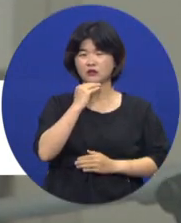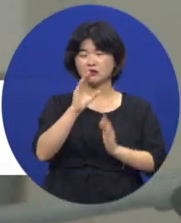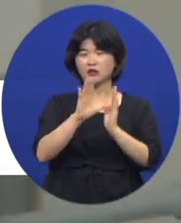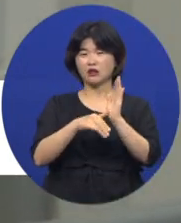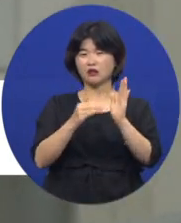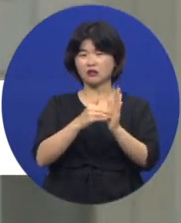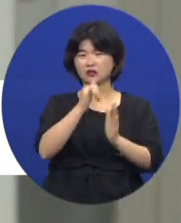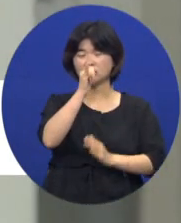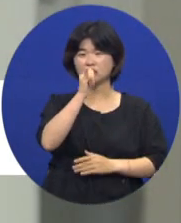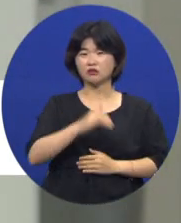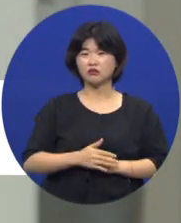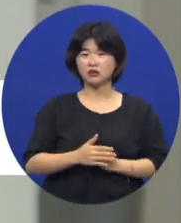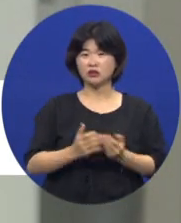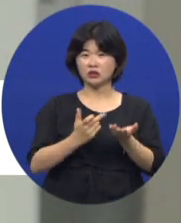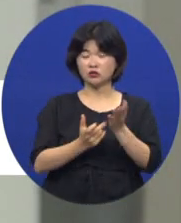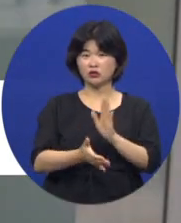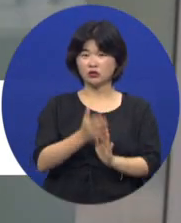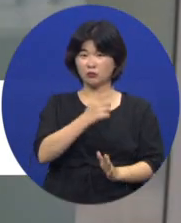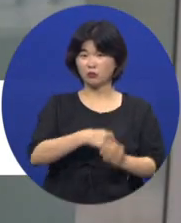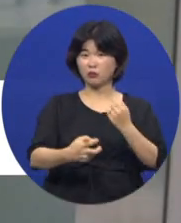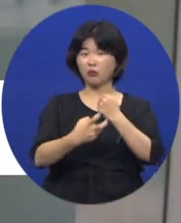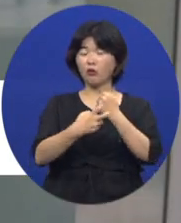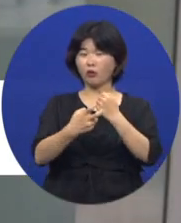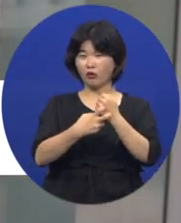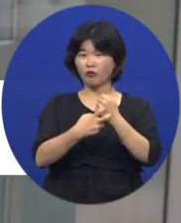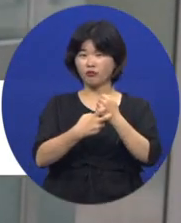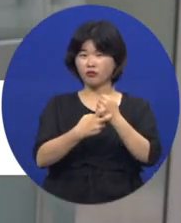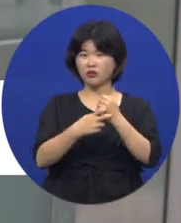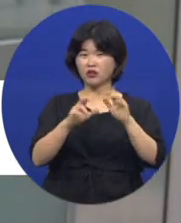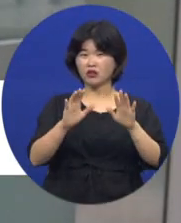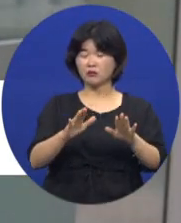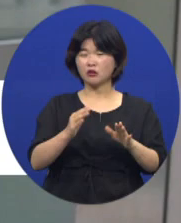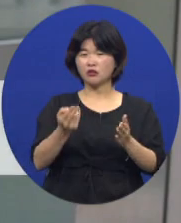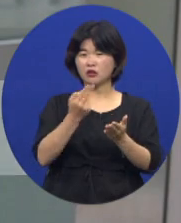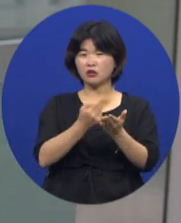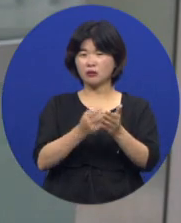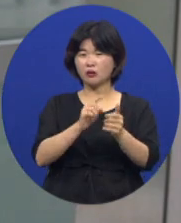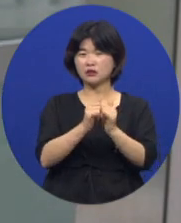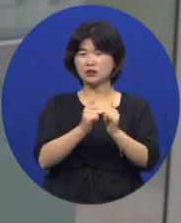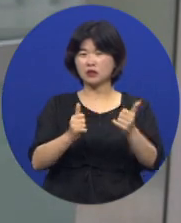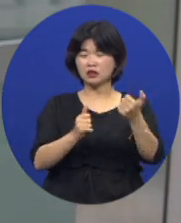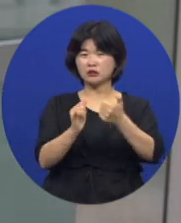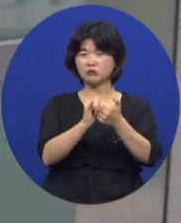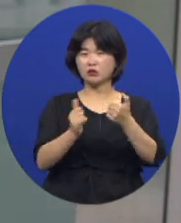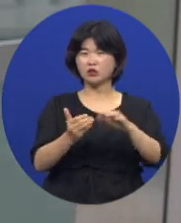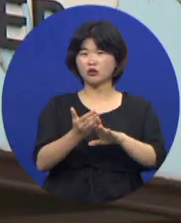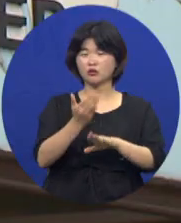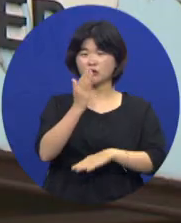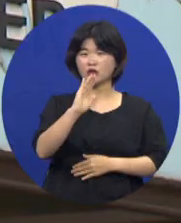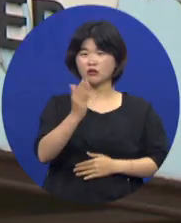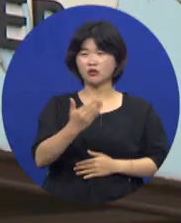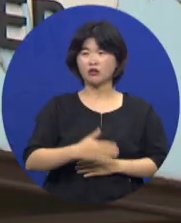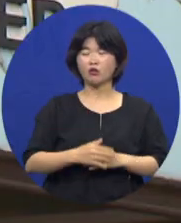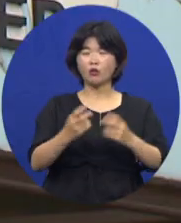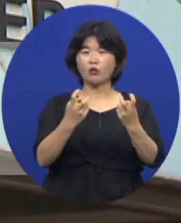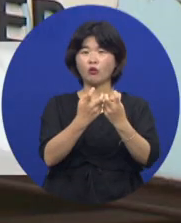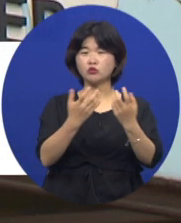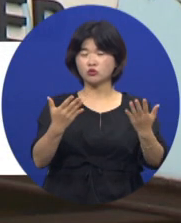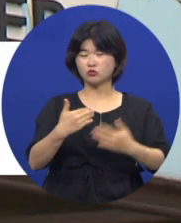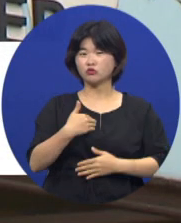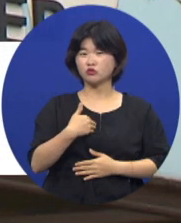있습니다. 제주시 보건소 관할구역에서만 입원 대기 확진자가 50명이 넘습니다. 어쩔 수 없이